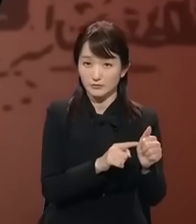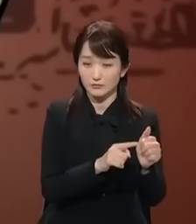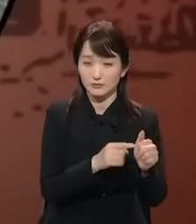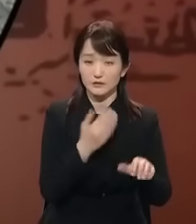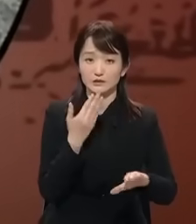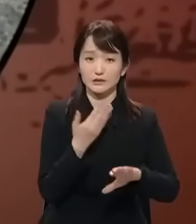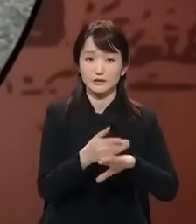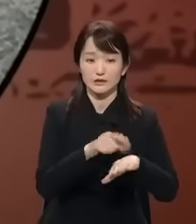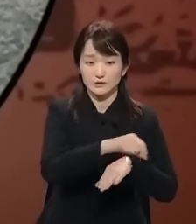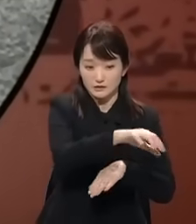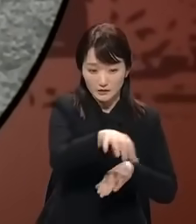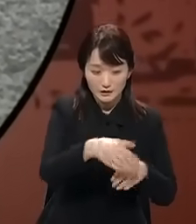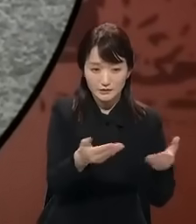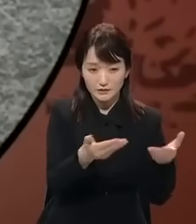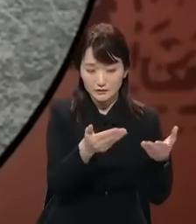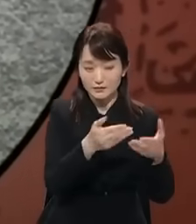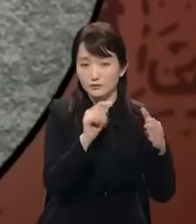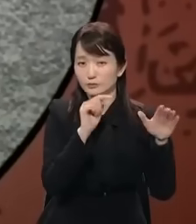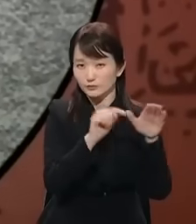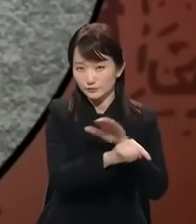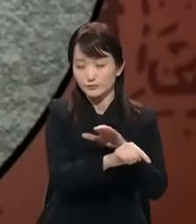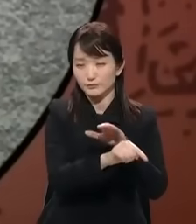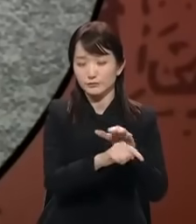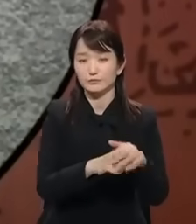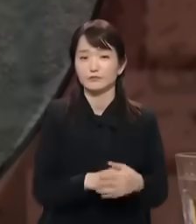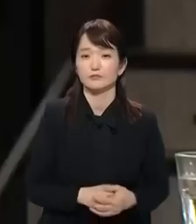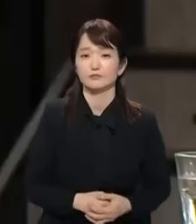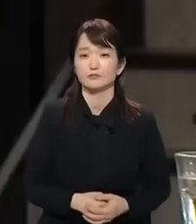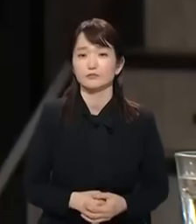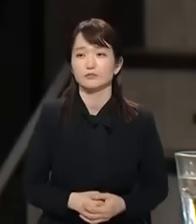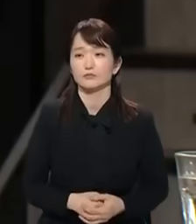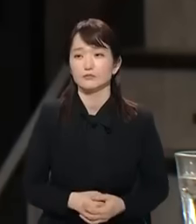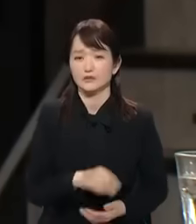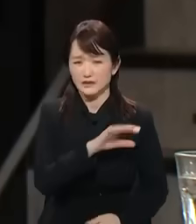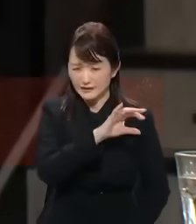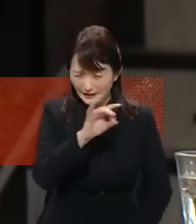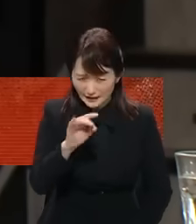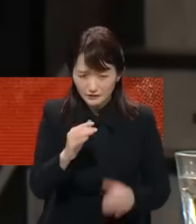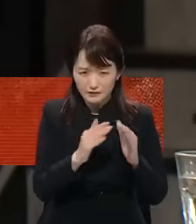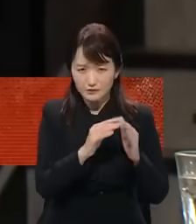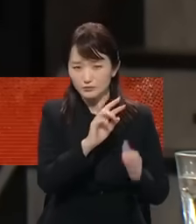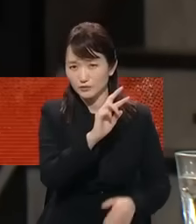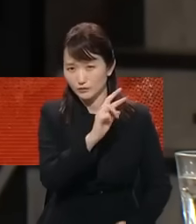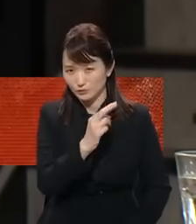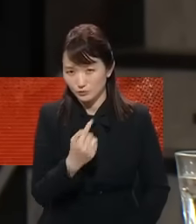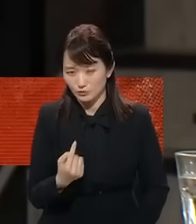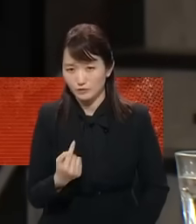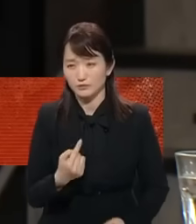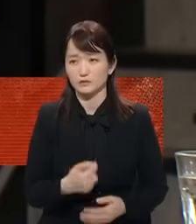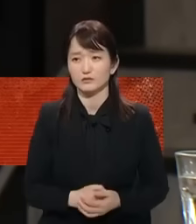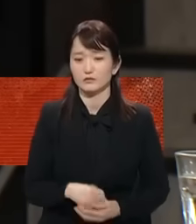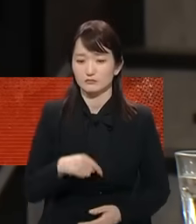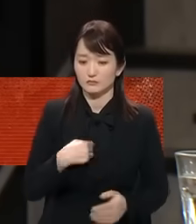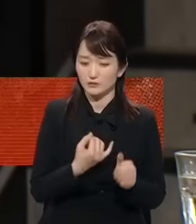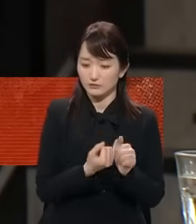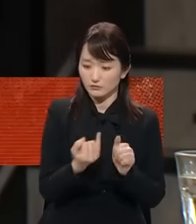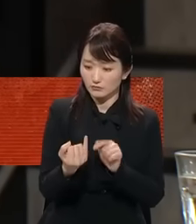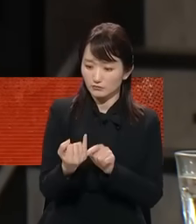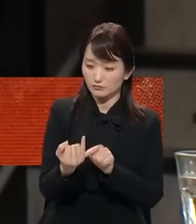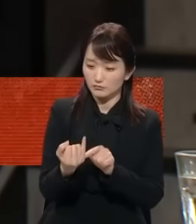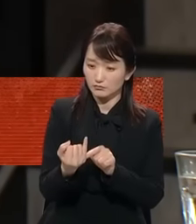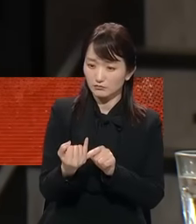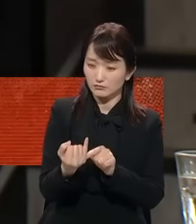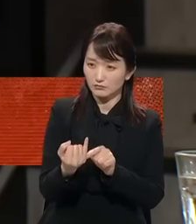타지에서 일을 하러 나가는 그 사항이라서 가끔씩 집에 들어온 상태니까 자기 아내가